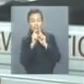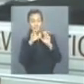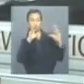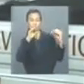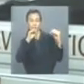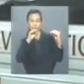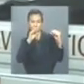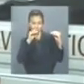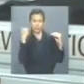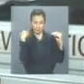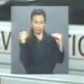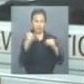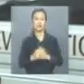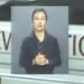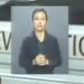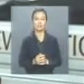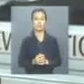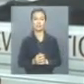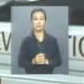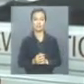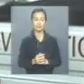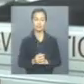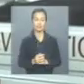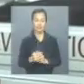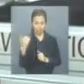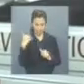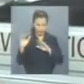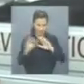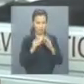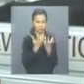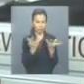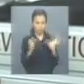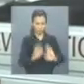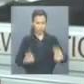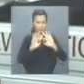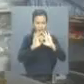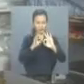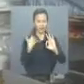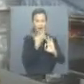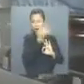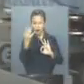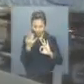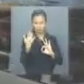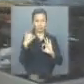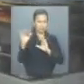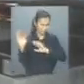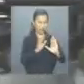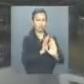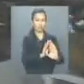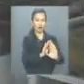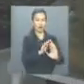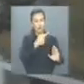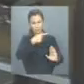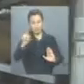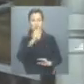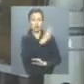เรามีเบอร์โทรศัพท์นะครับแล้วก็ให้เตรียมสิ่งที่จำเป็นสำหรับผู้ป่วยมาที่โรงพยาบาล สำหรับการเดินทางเข้า